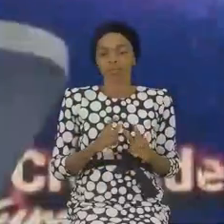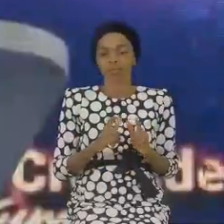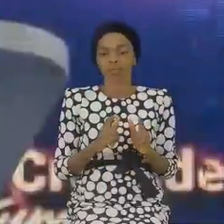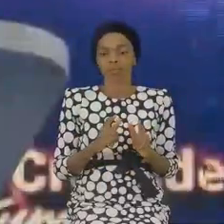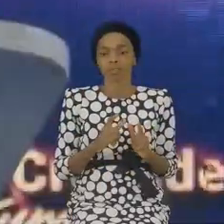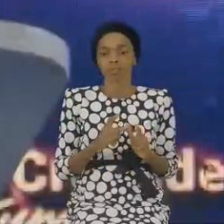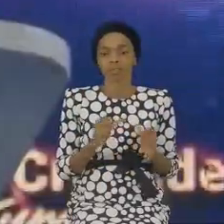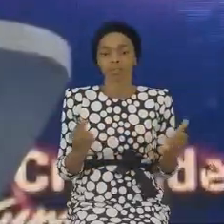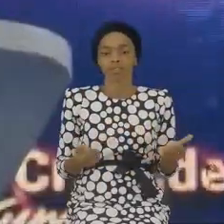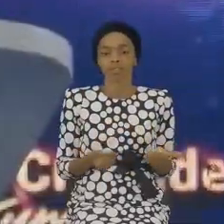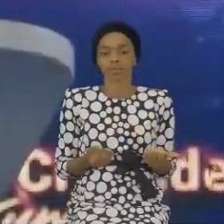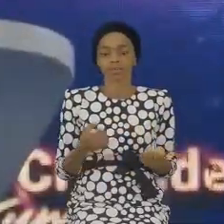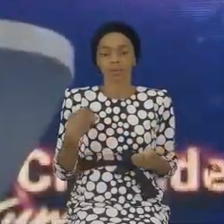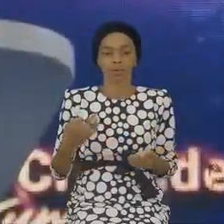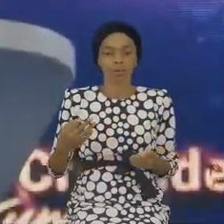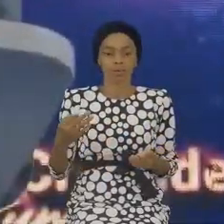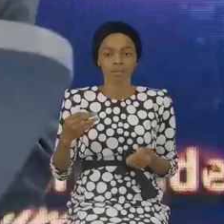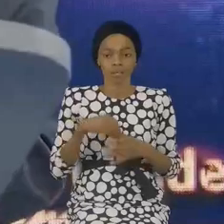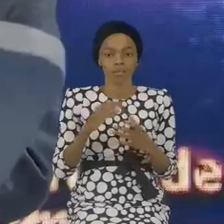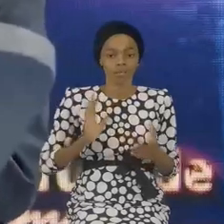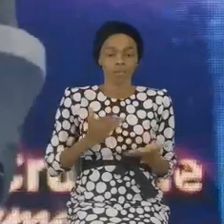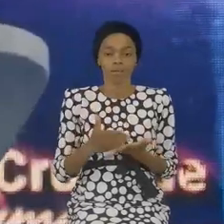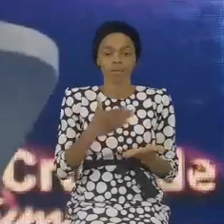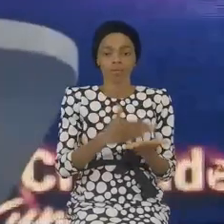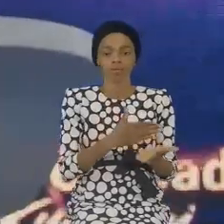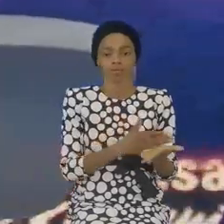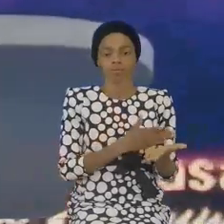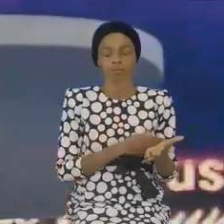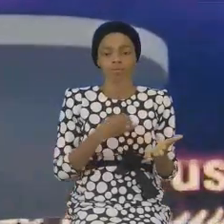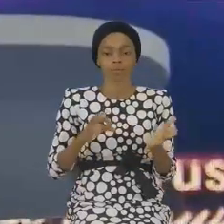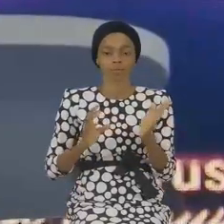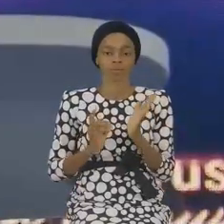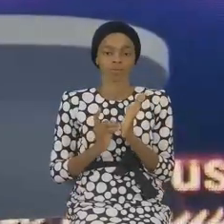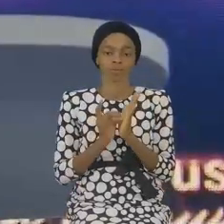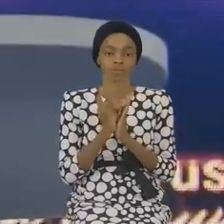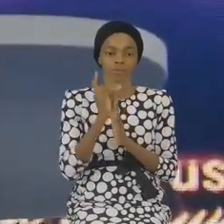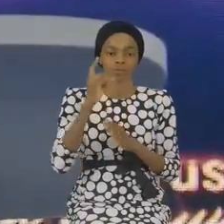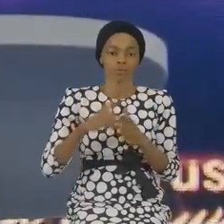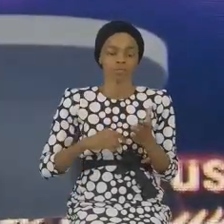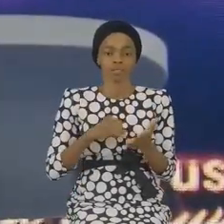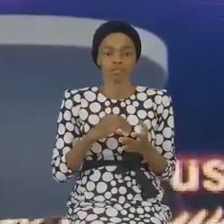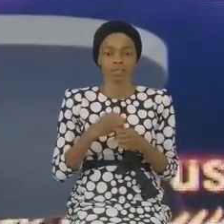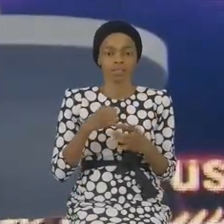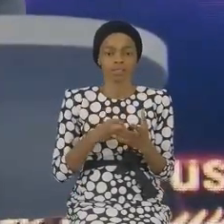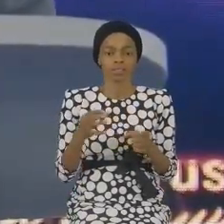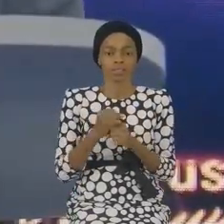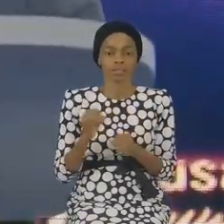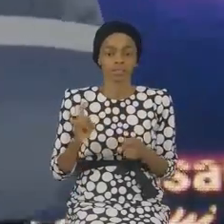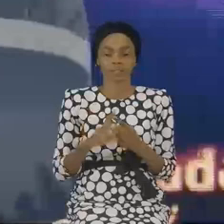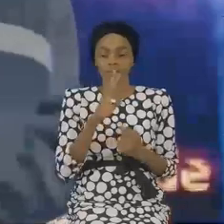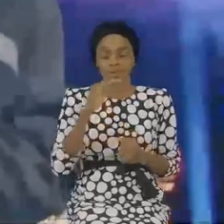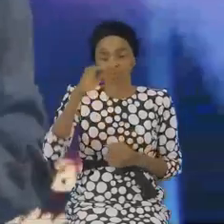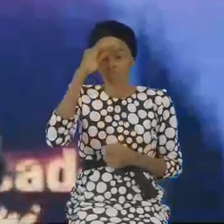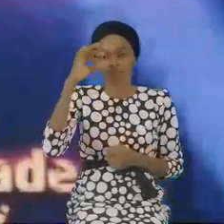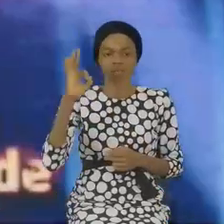de notre série de développement d'être un homme de